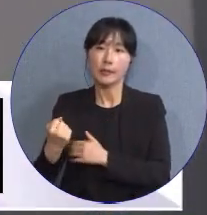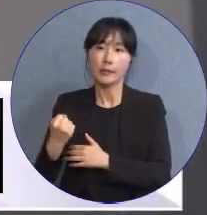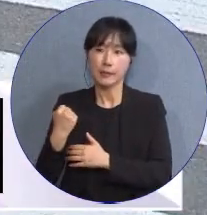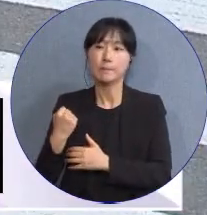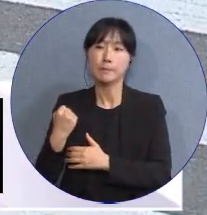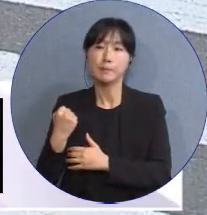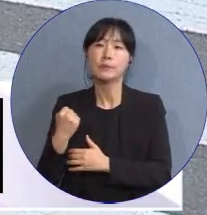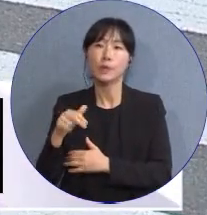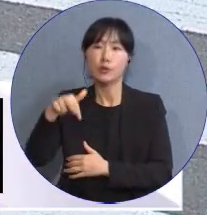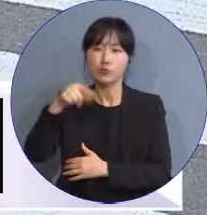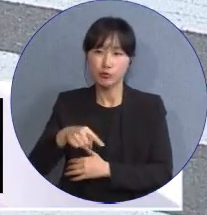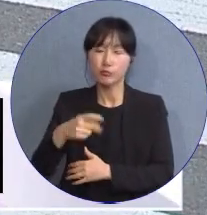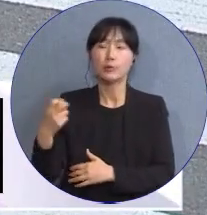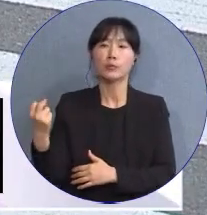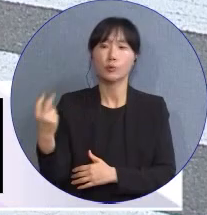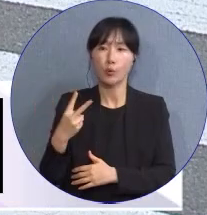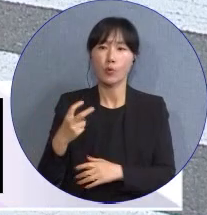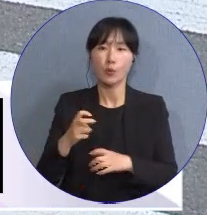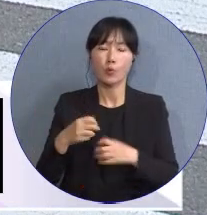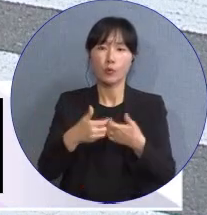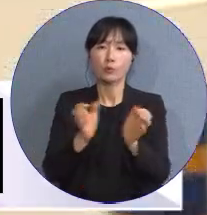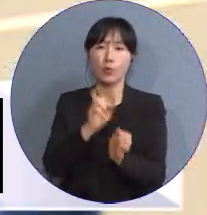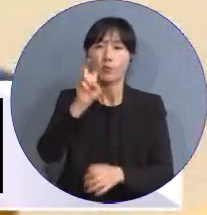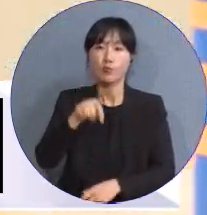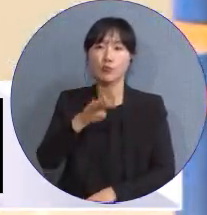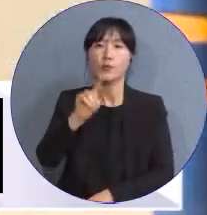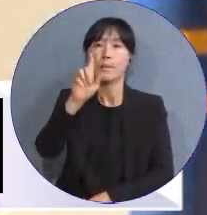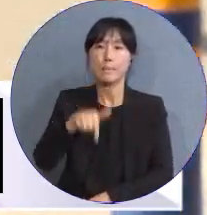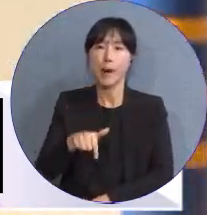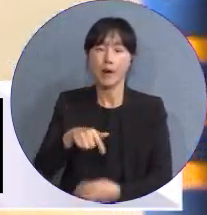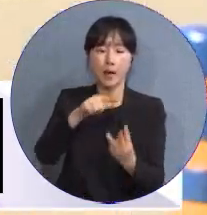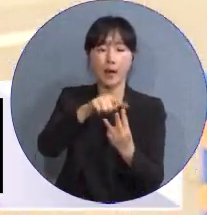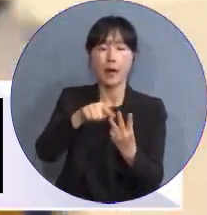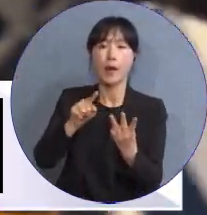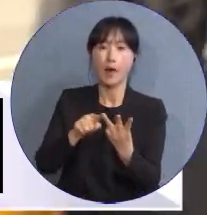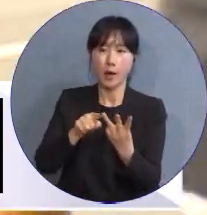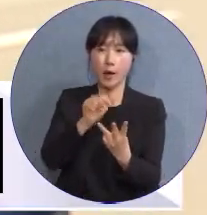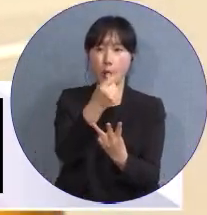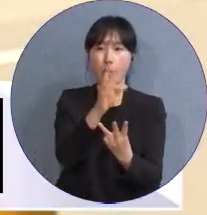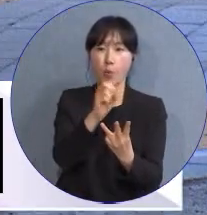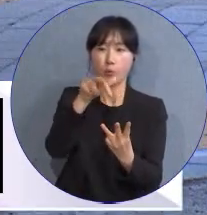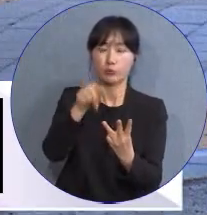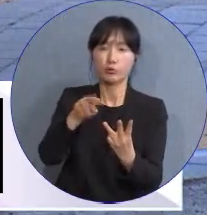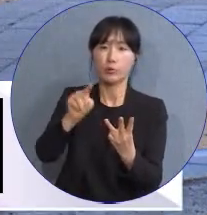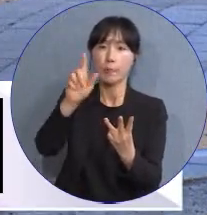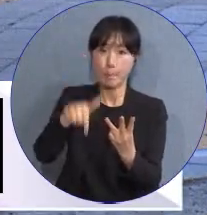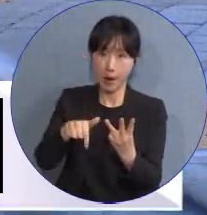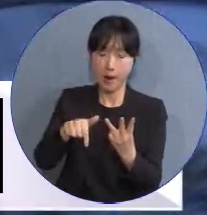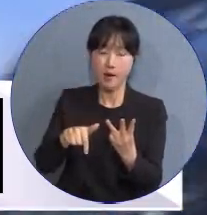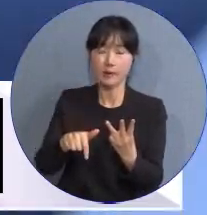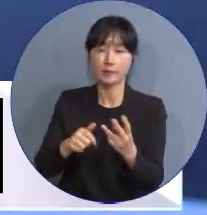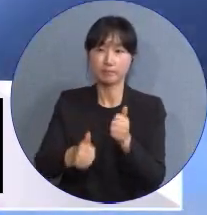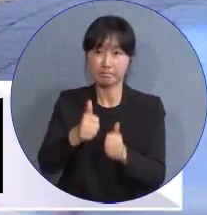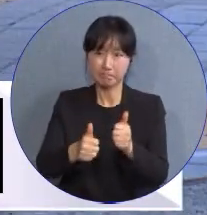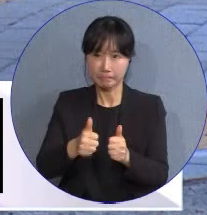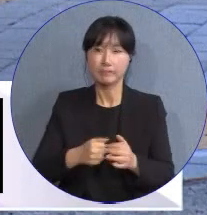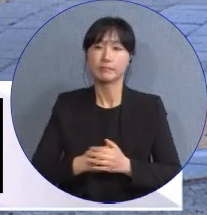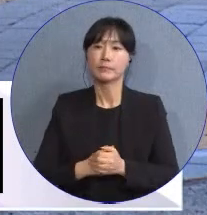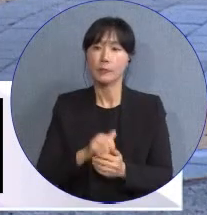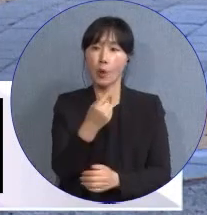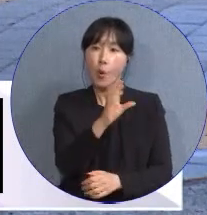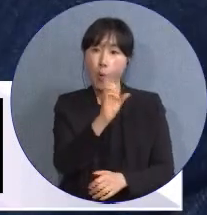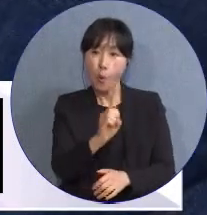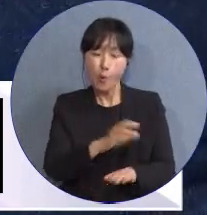후보, 그리고 박주원 무소속 후보까지 3명의 후보가 선거전을 치렀습니다. 홍 후보는 바닥에 매트를